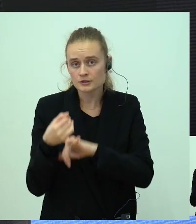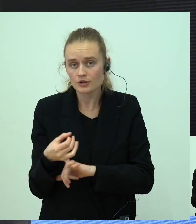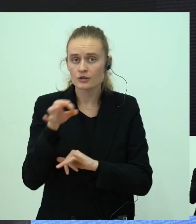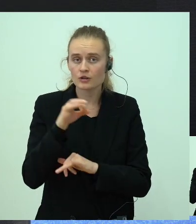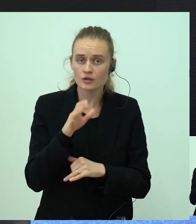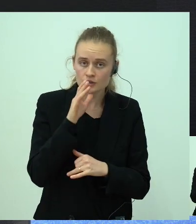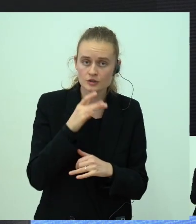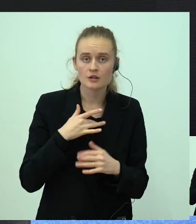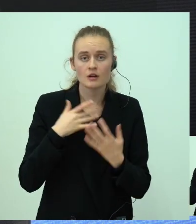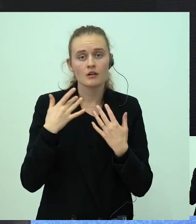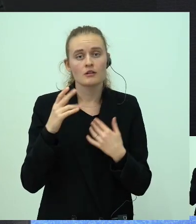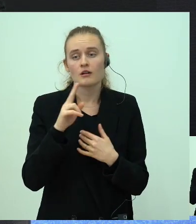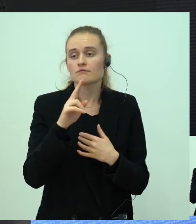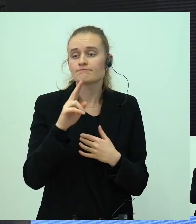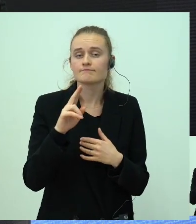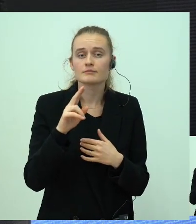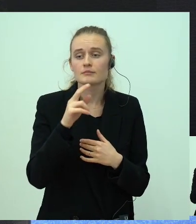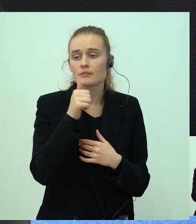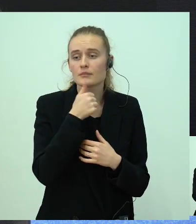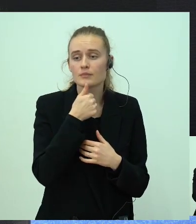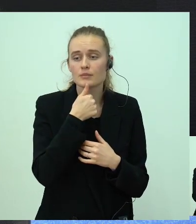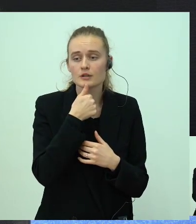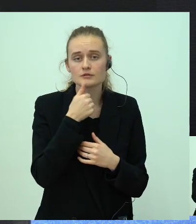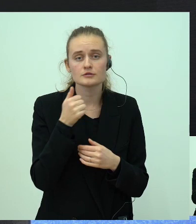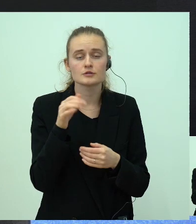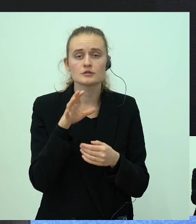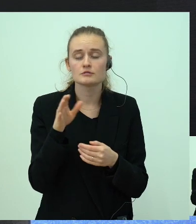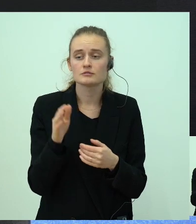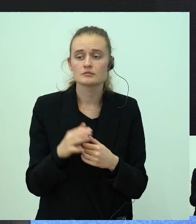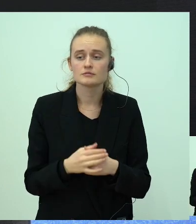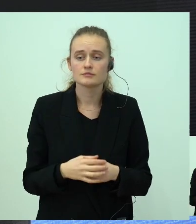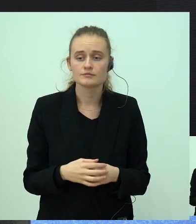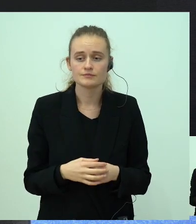galbūt kažkas pasakos, jog yra naudojamas kraujas gaminant